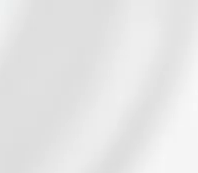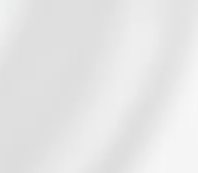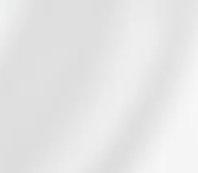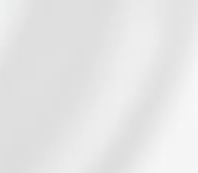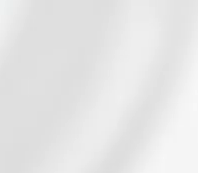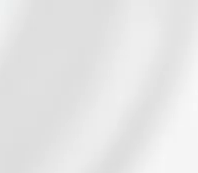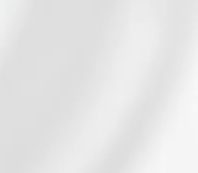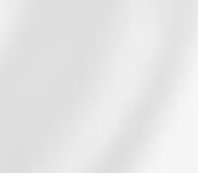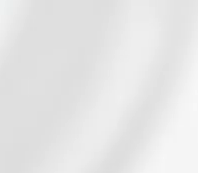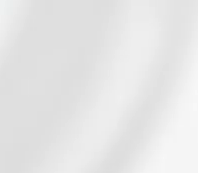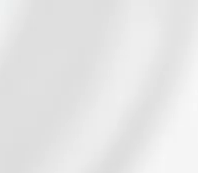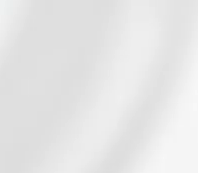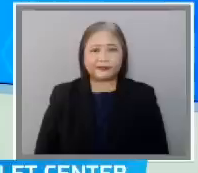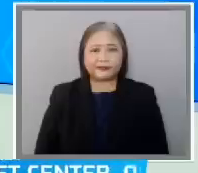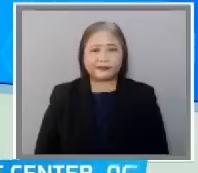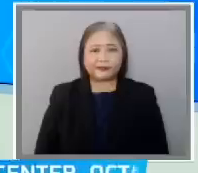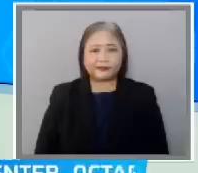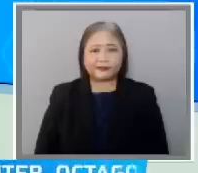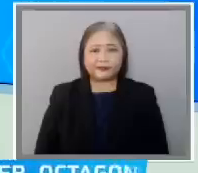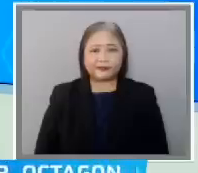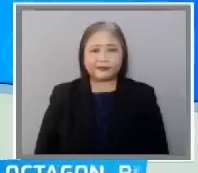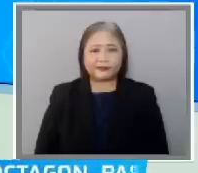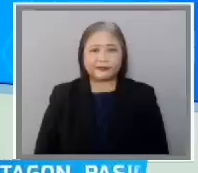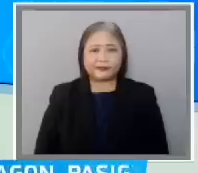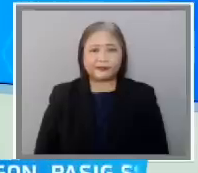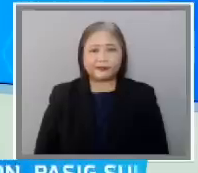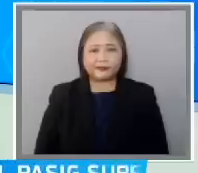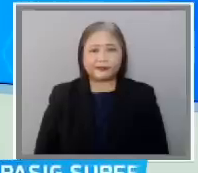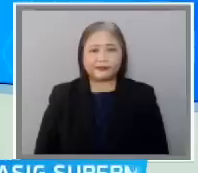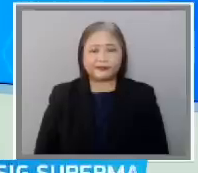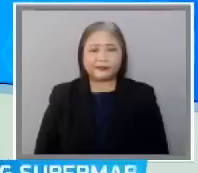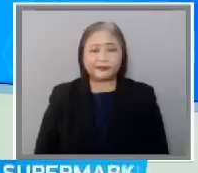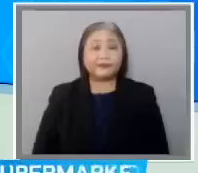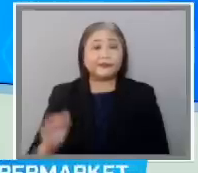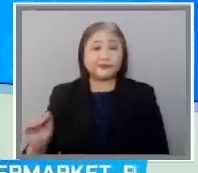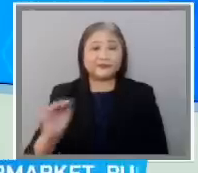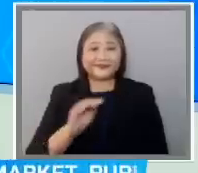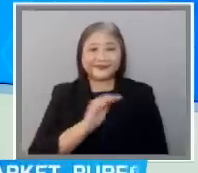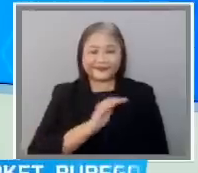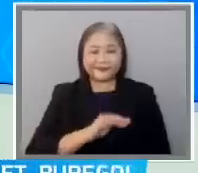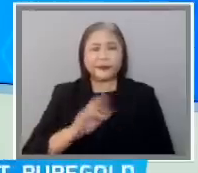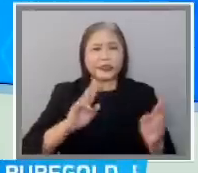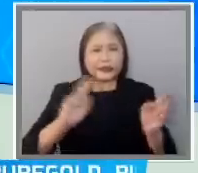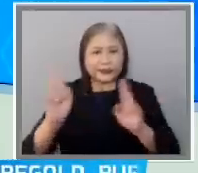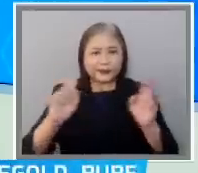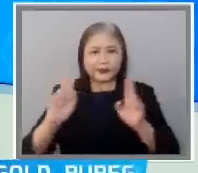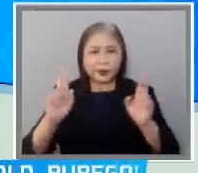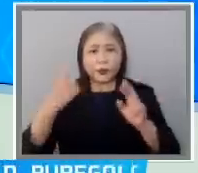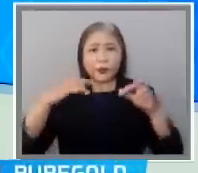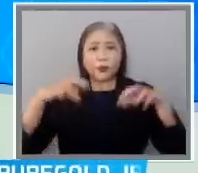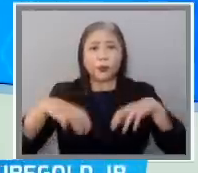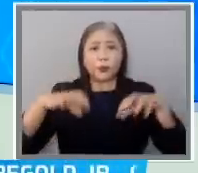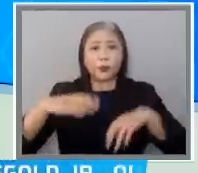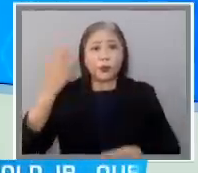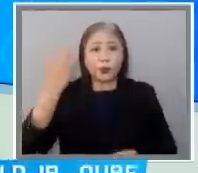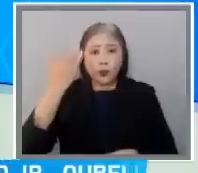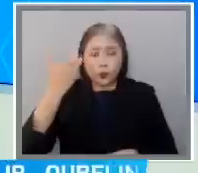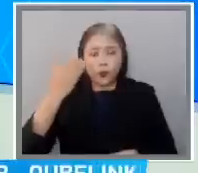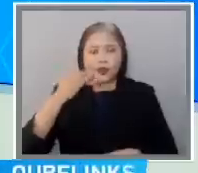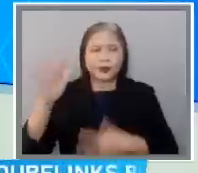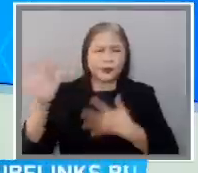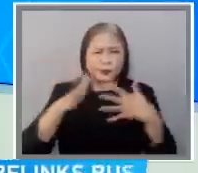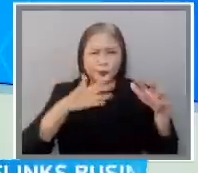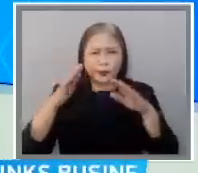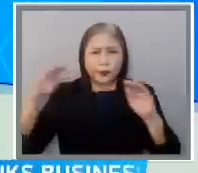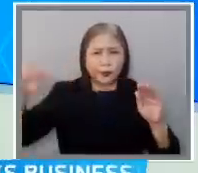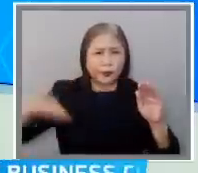GMA News. Mga kapuso, maging I am ready sa pag-ulan dulot ng hanging amihan at shear line o